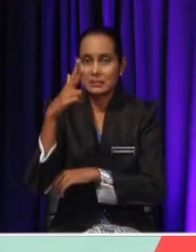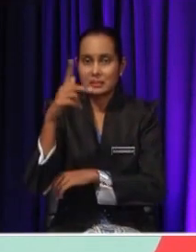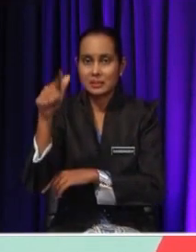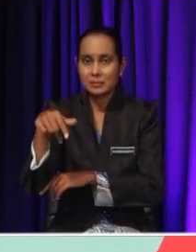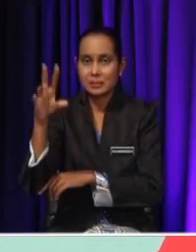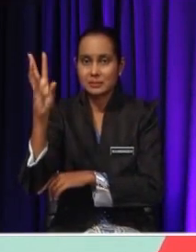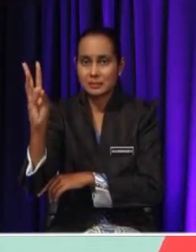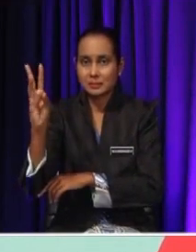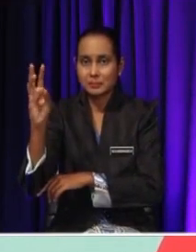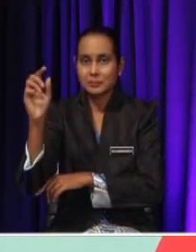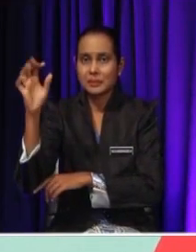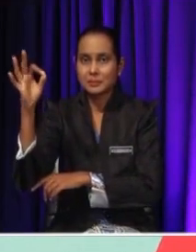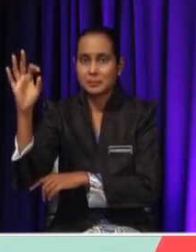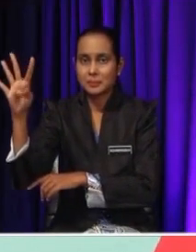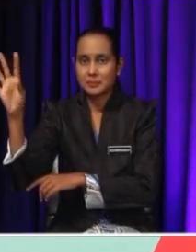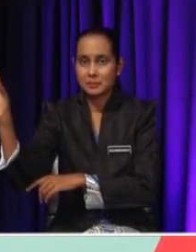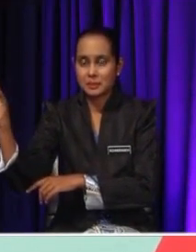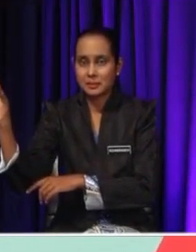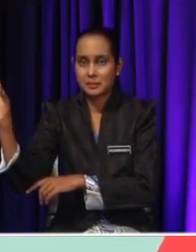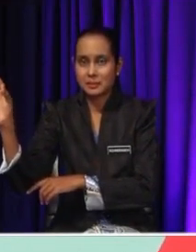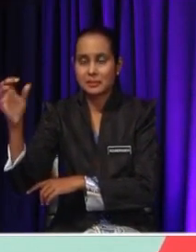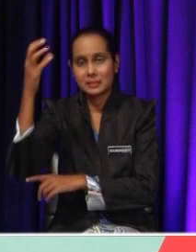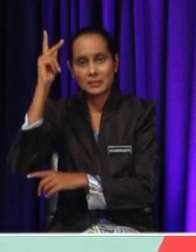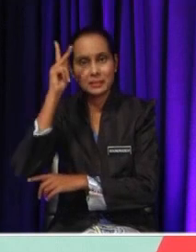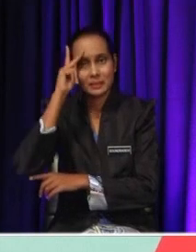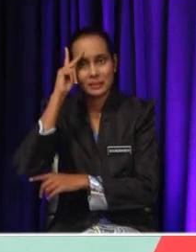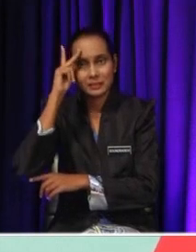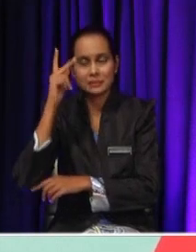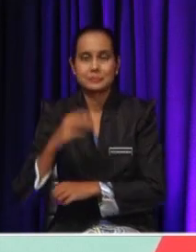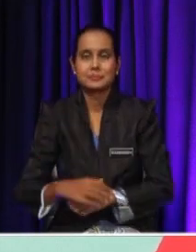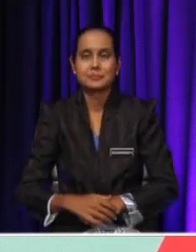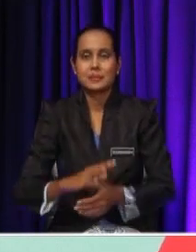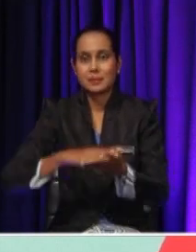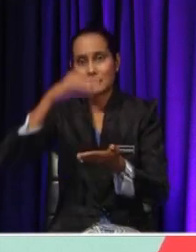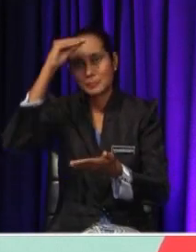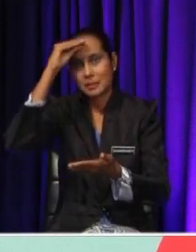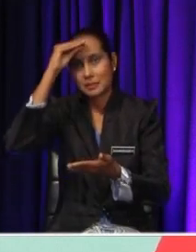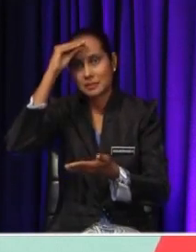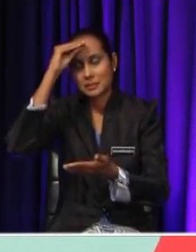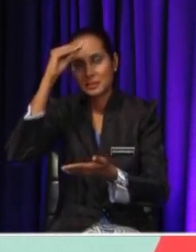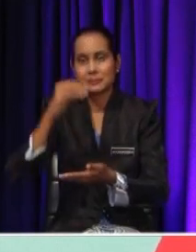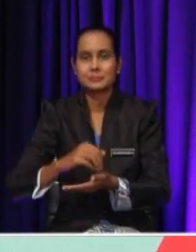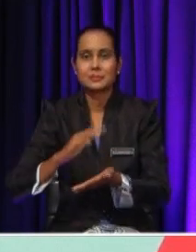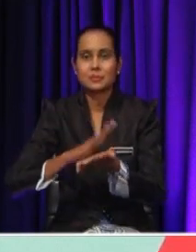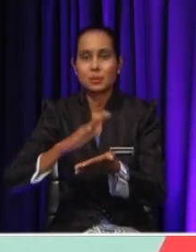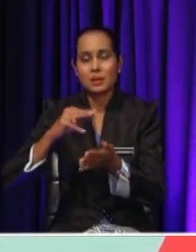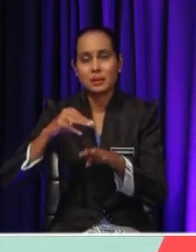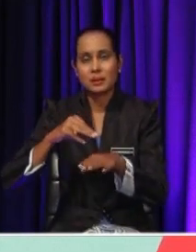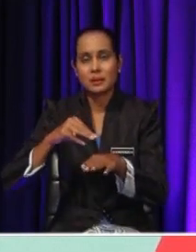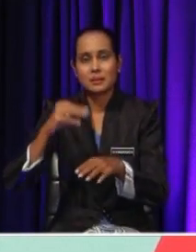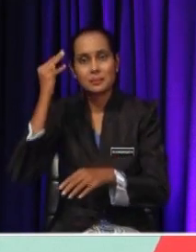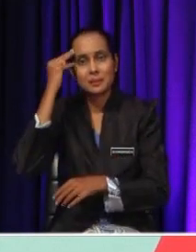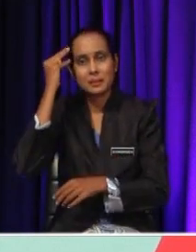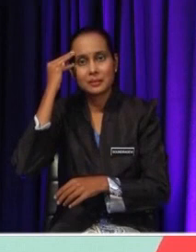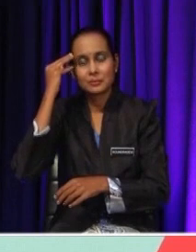49 di alusta kedok mendapat pendidikan awal di sekolah Melayu tikam batu sekolah